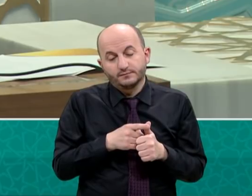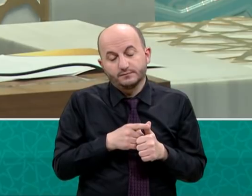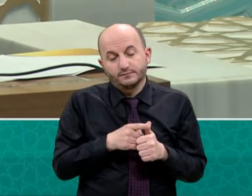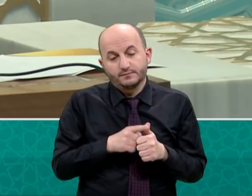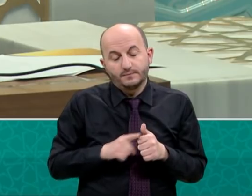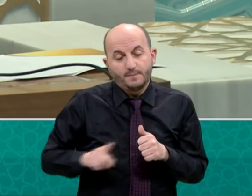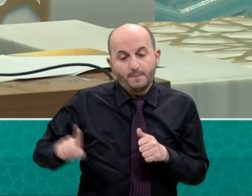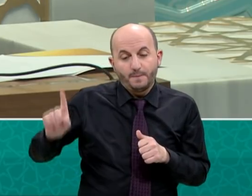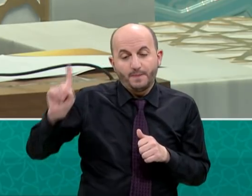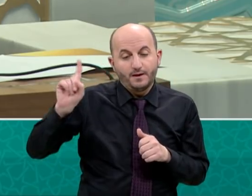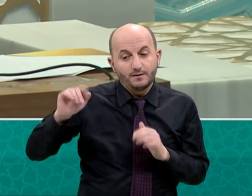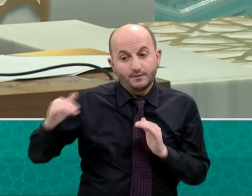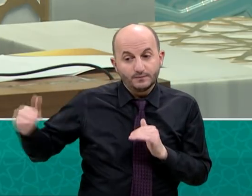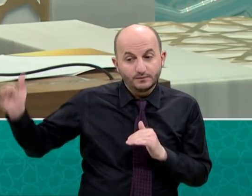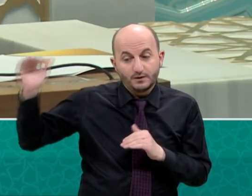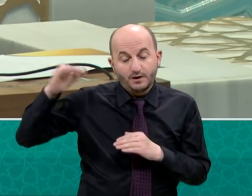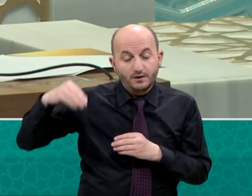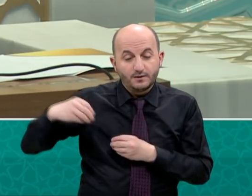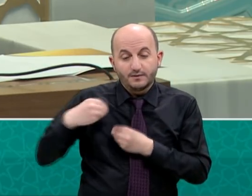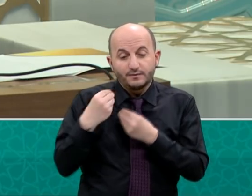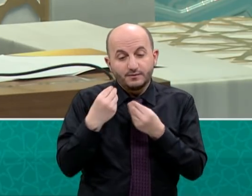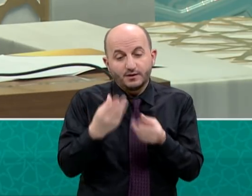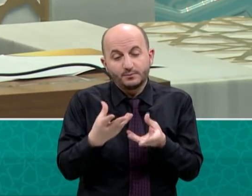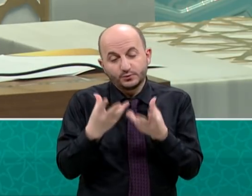Allah-u Teala'ya vermiş olduğumuz